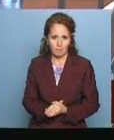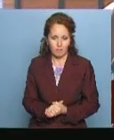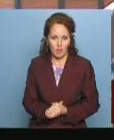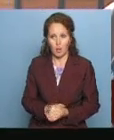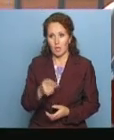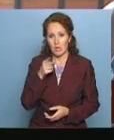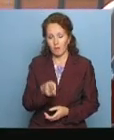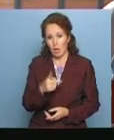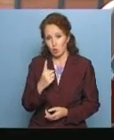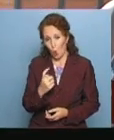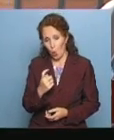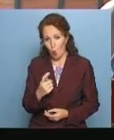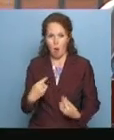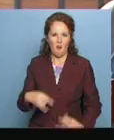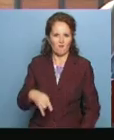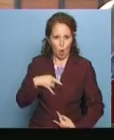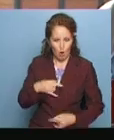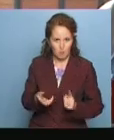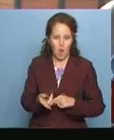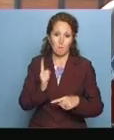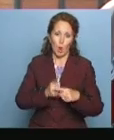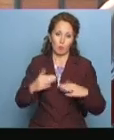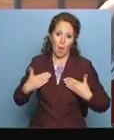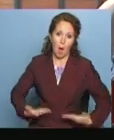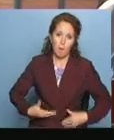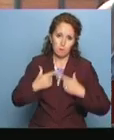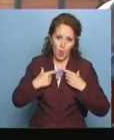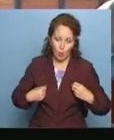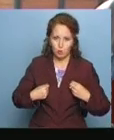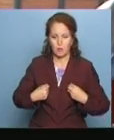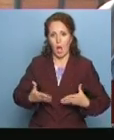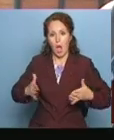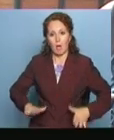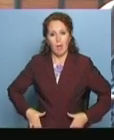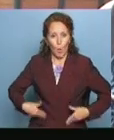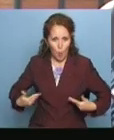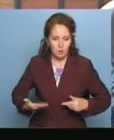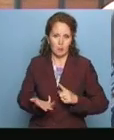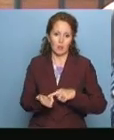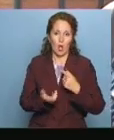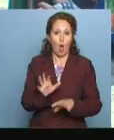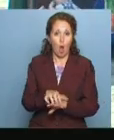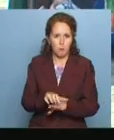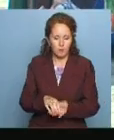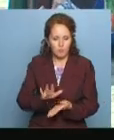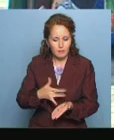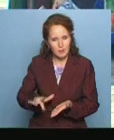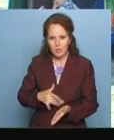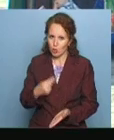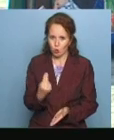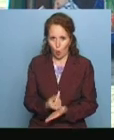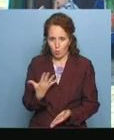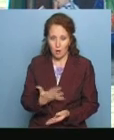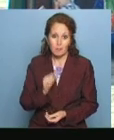форма, плюс там блузки отдельно, плюс там колготки, обувь. В общем, очень дорого.